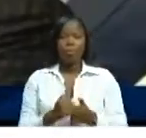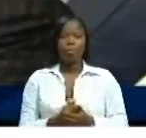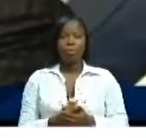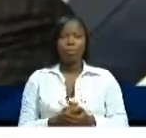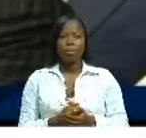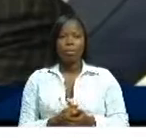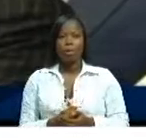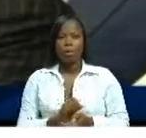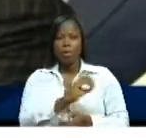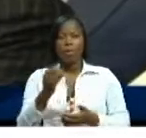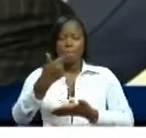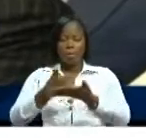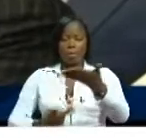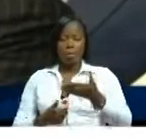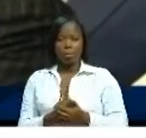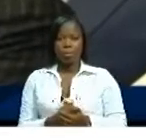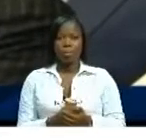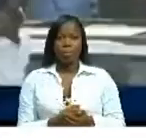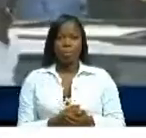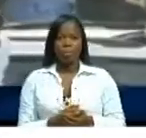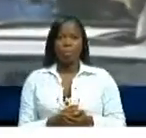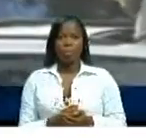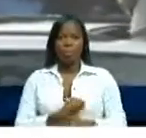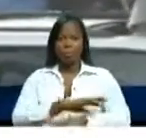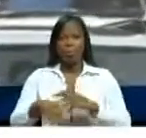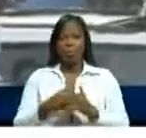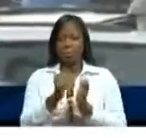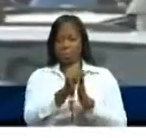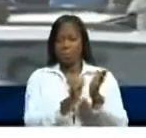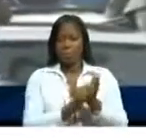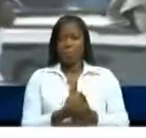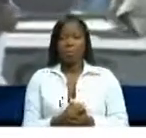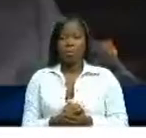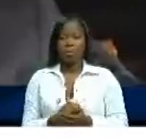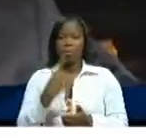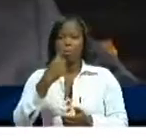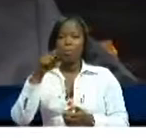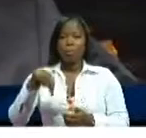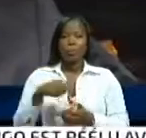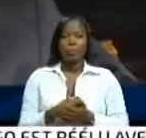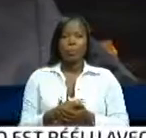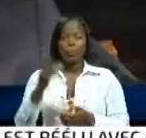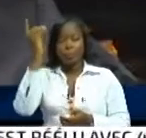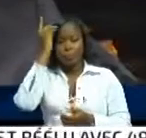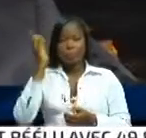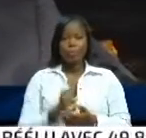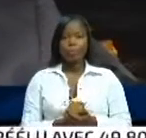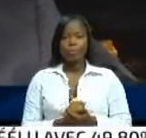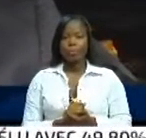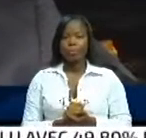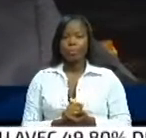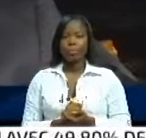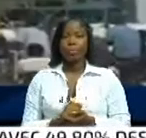parler ils se quittent pas un conte tous les arrondissements administratifs les agrandit trois quarts le